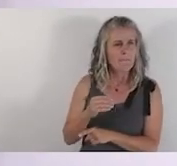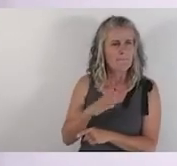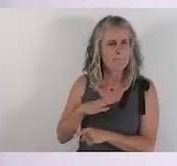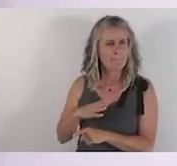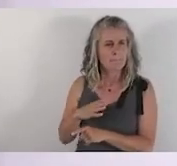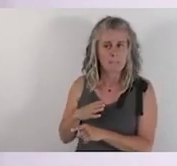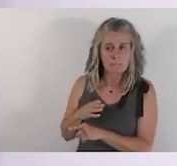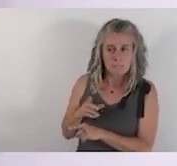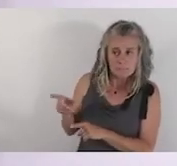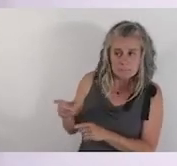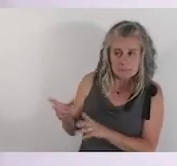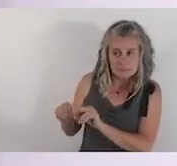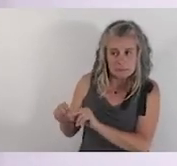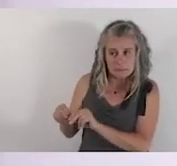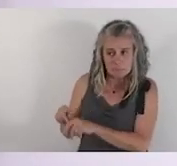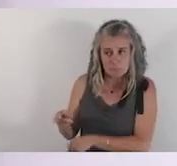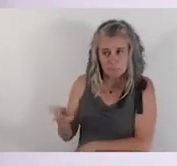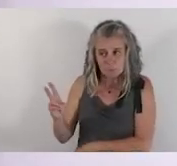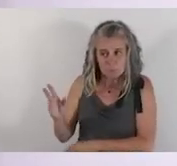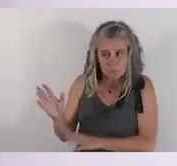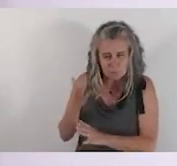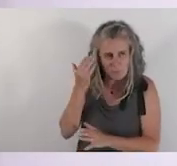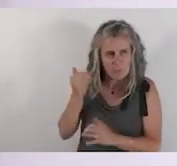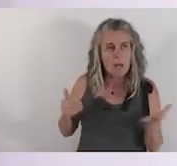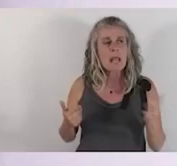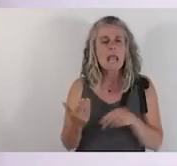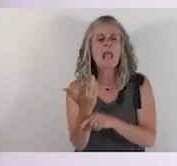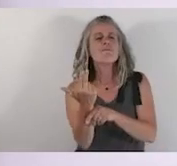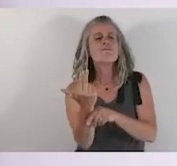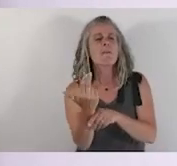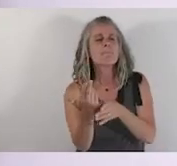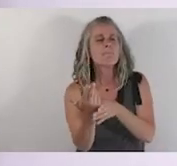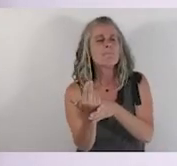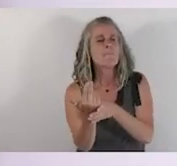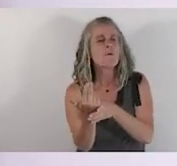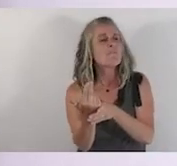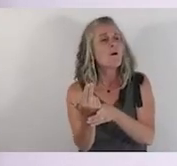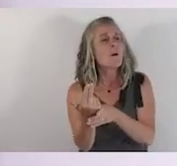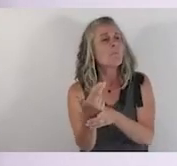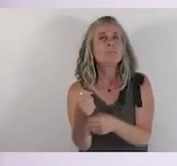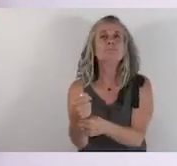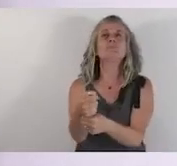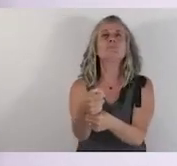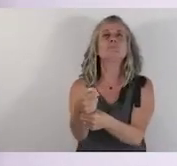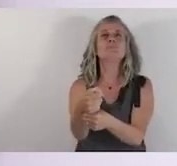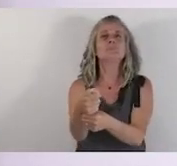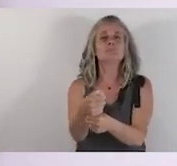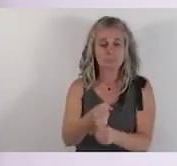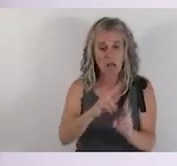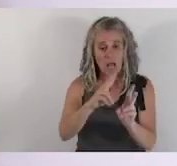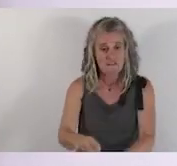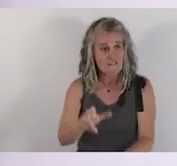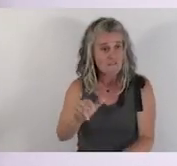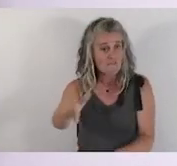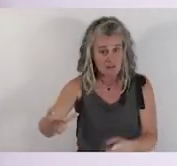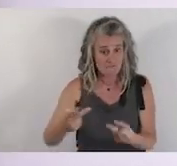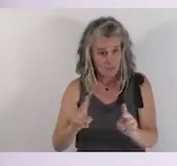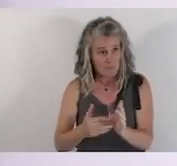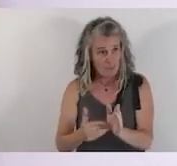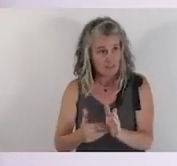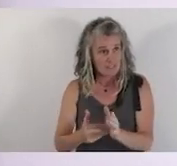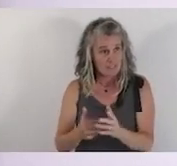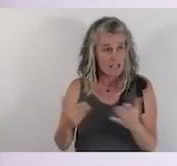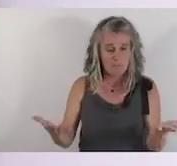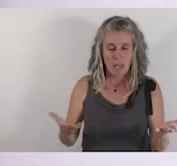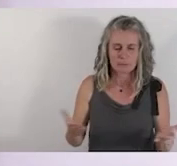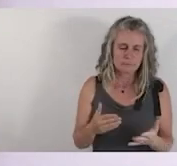ou à ce moment-là, dans le contexte de l'arrivée de la flamme à Marseille, pour rappeler que l'Olympisme, c'est aussi des valeurs au-delà du sport, de l'effort, de lutte contre